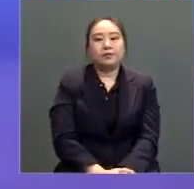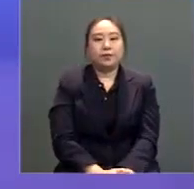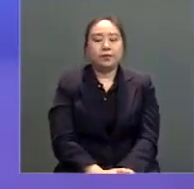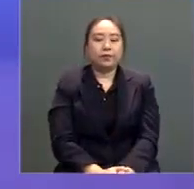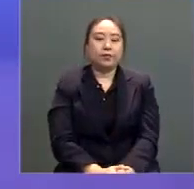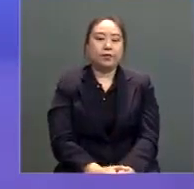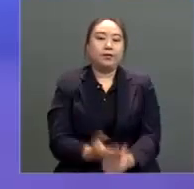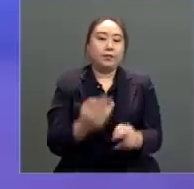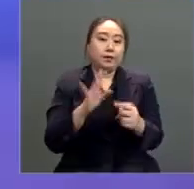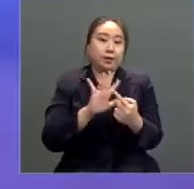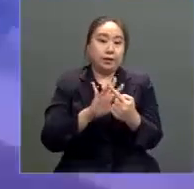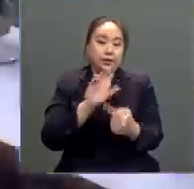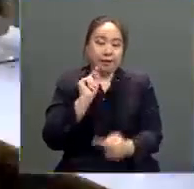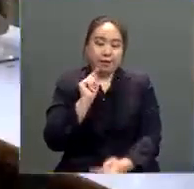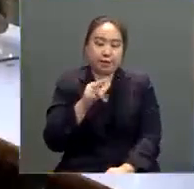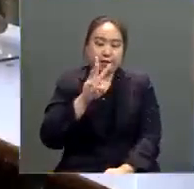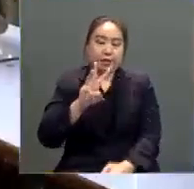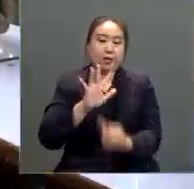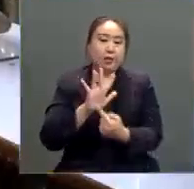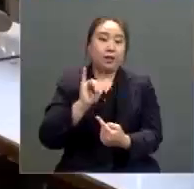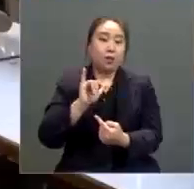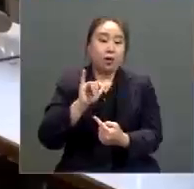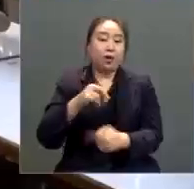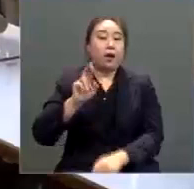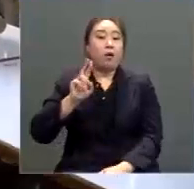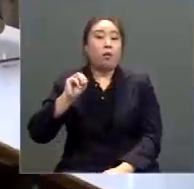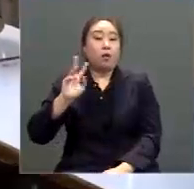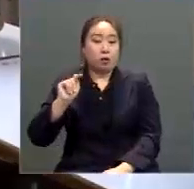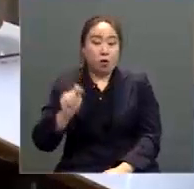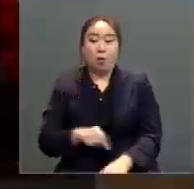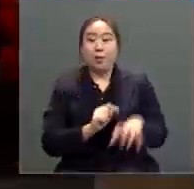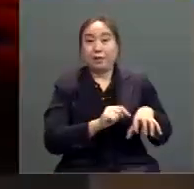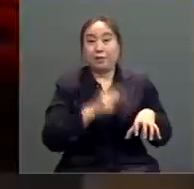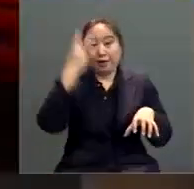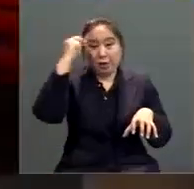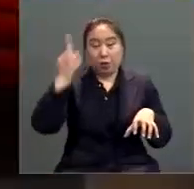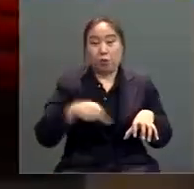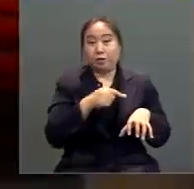นายเทวัญลิปตพัลลบรัฐมนตรีประจำสำนักนายกรัฐมนตรีพร้อมด้วยนาย